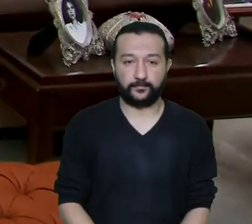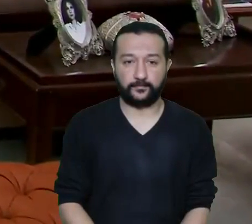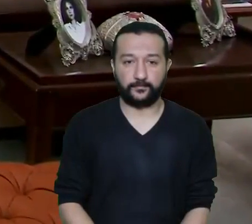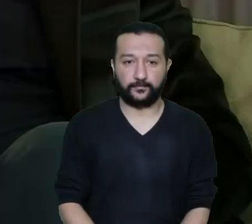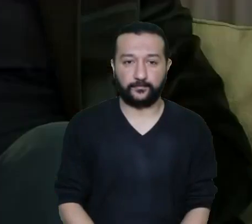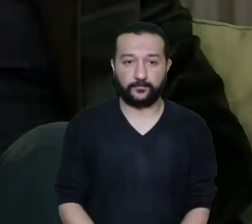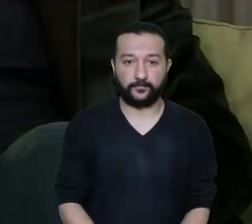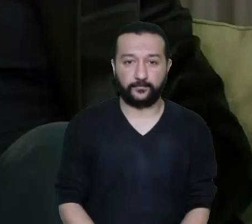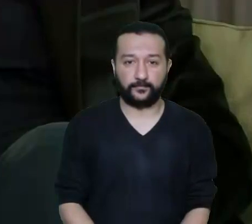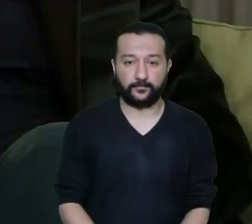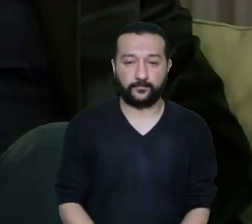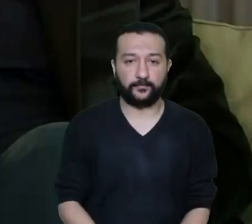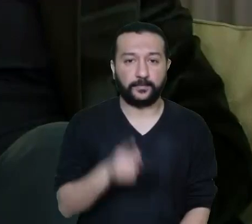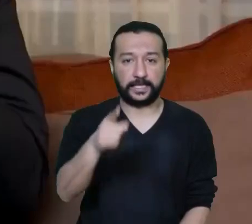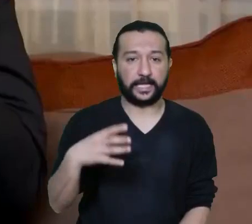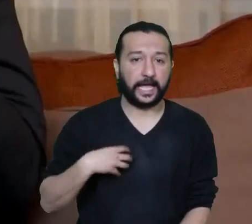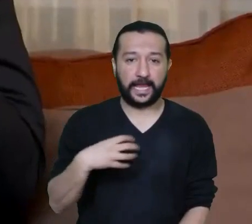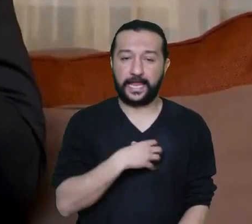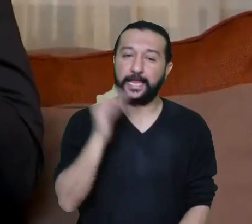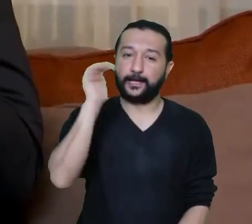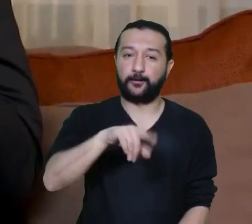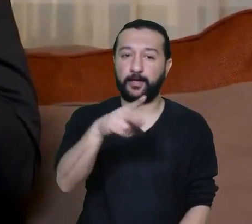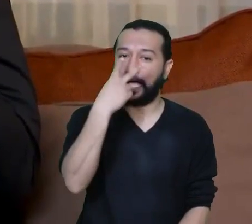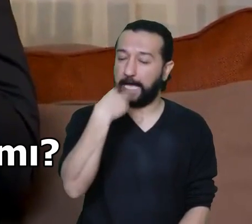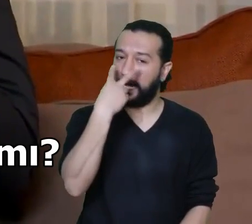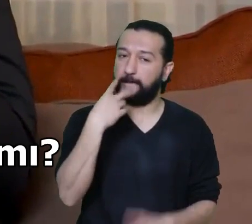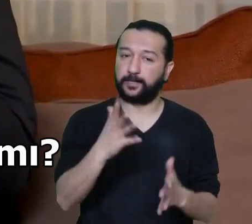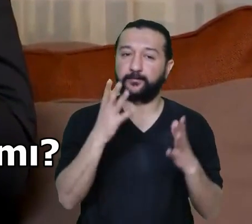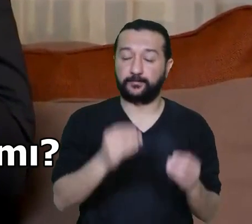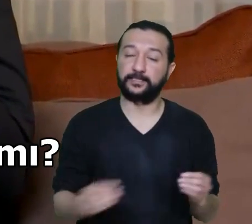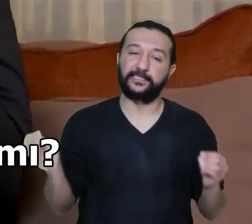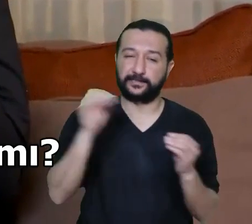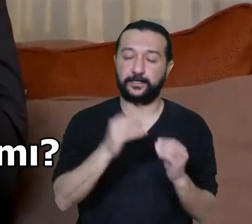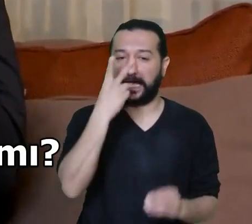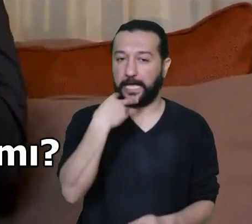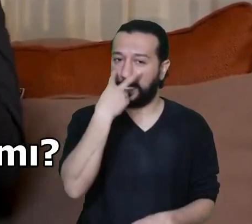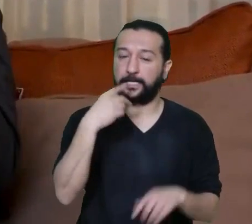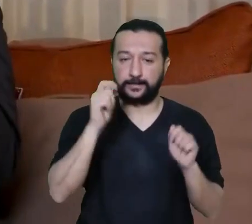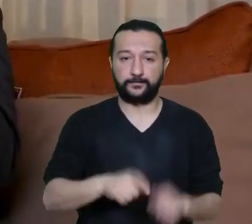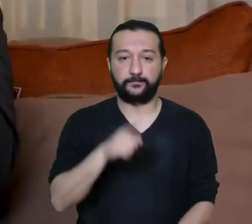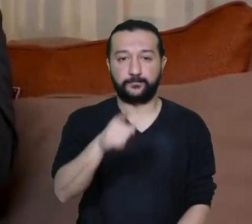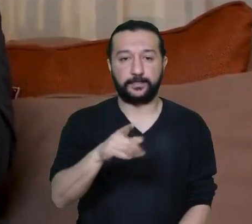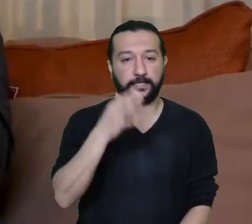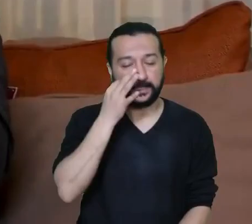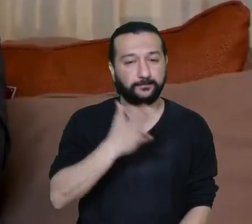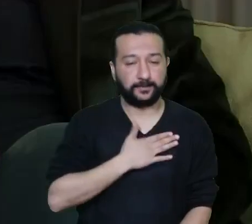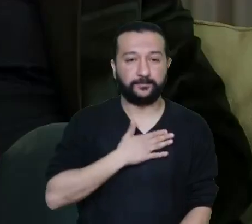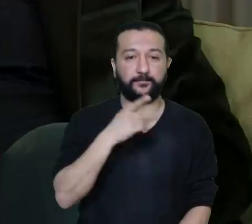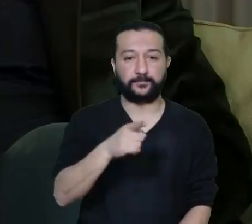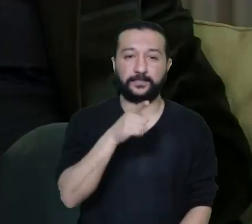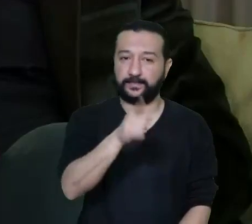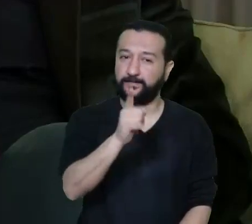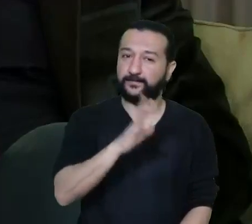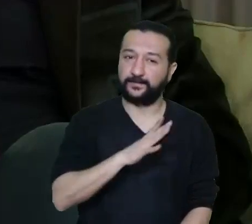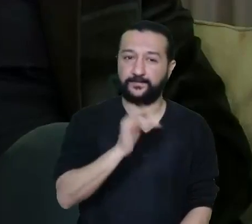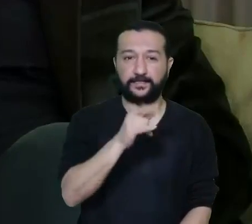bastırdı. Oğlum, annen geliyor. Ağlamaya devam et. Daha yüksek sesle, tamam mı? Koçum aslanım benim.